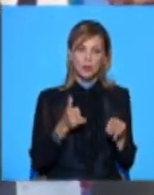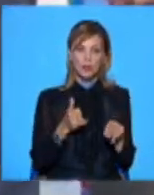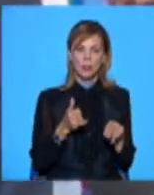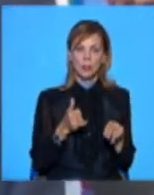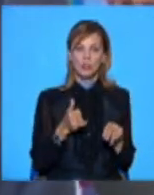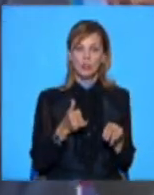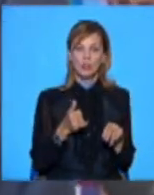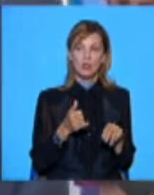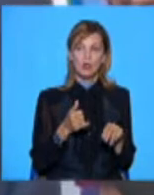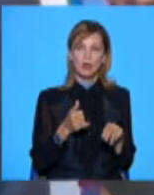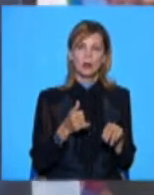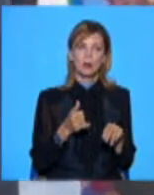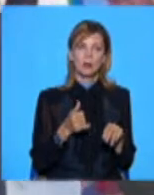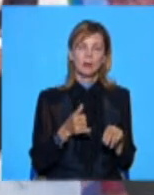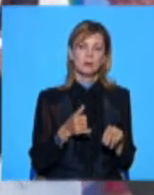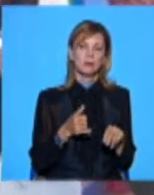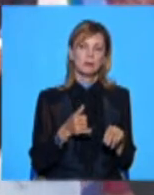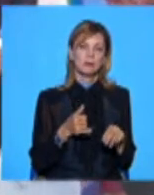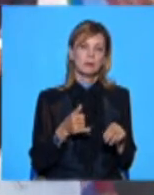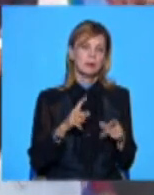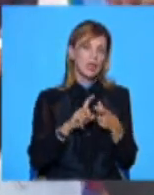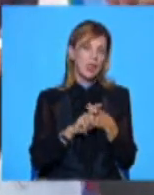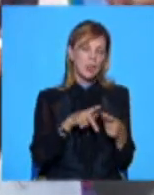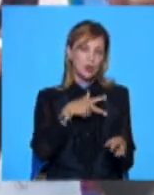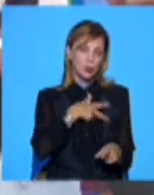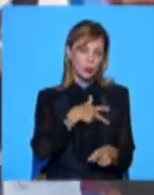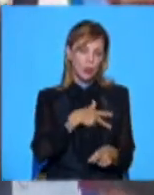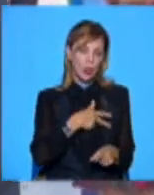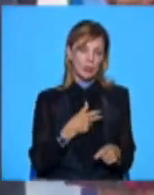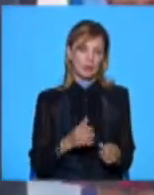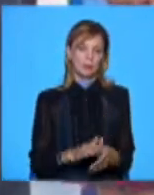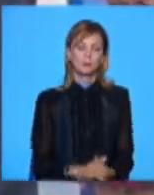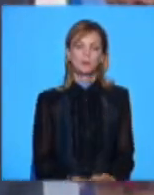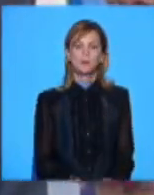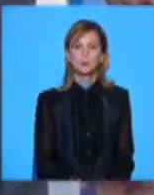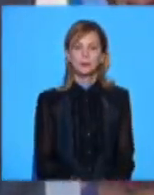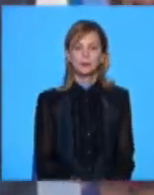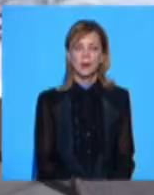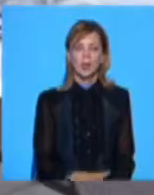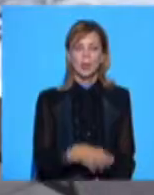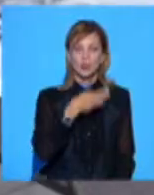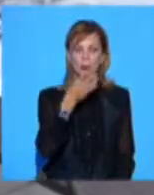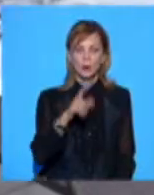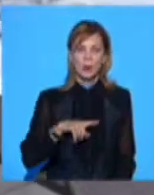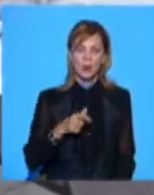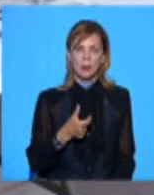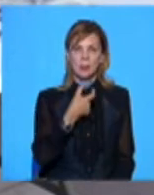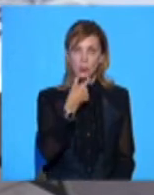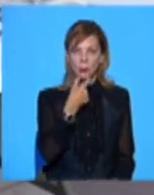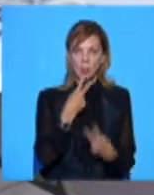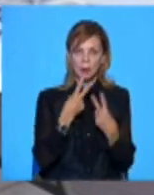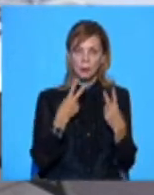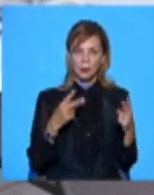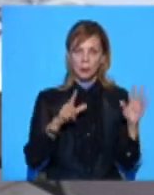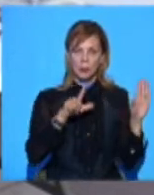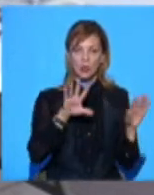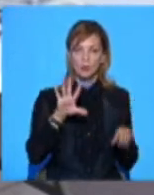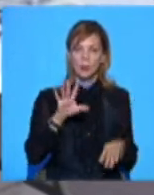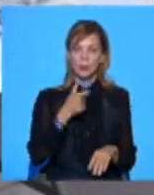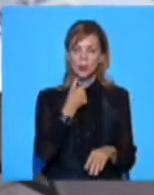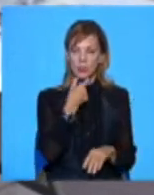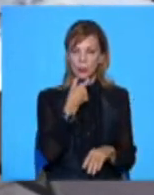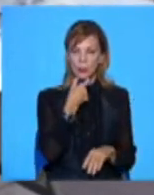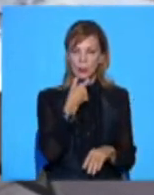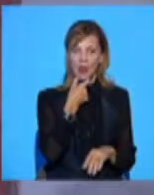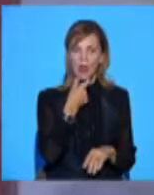privește partea socială, la care Universitatea din Craiova stă foarte bine. Spuneam că este un an jubiliar, 75 de ani